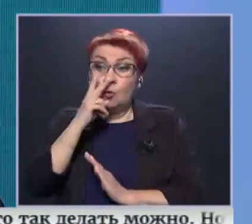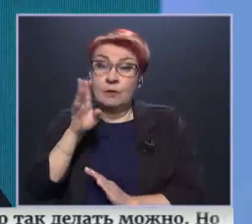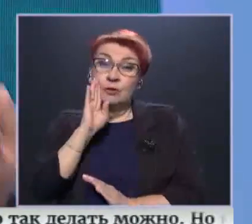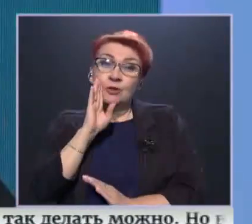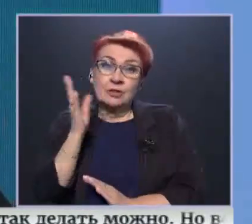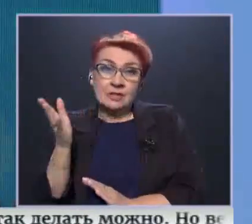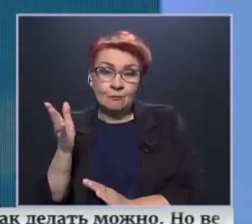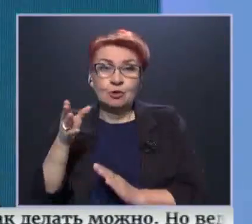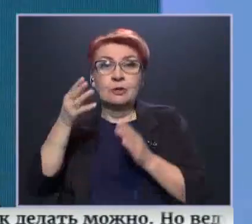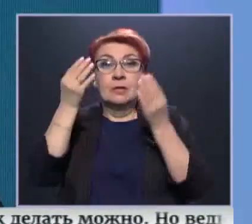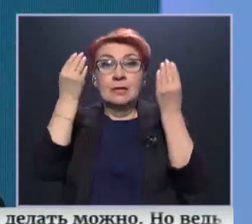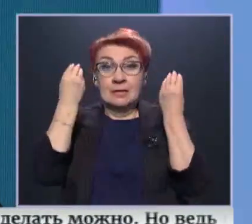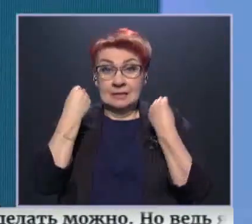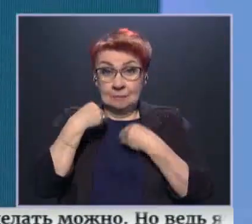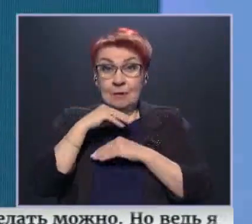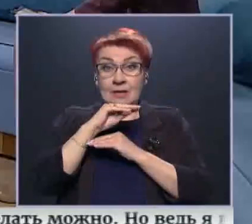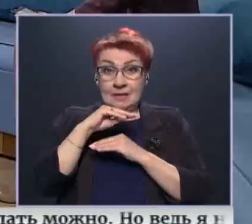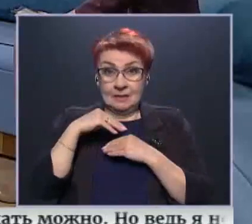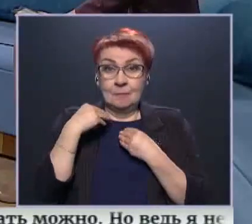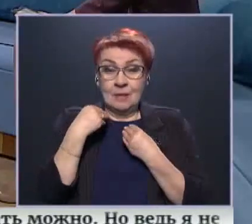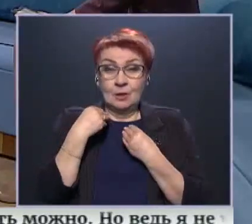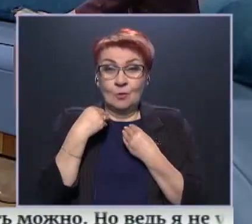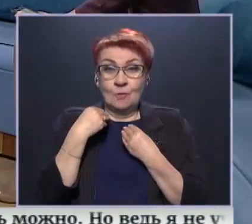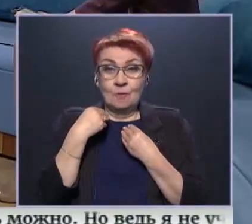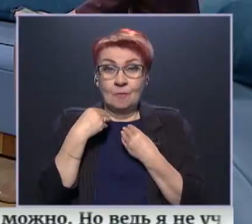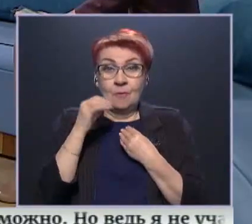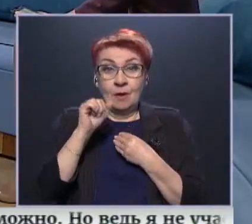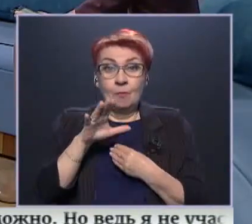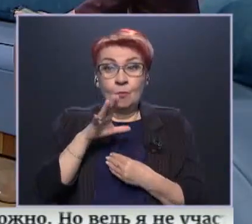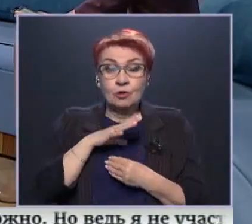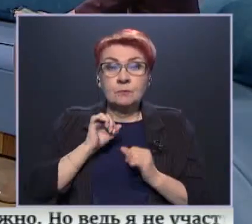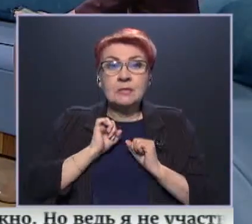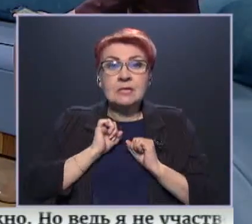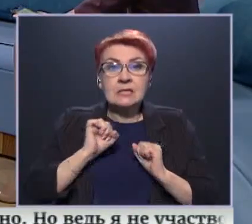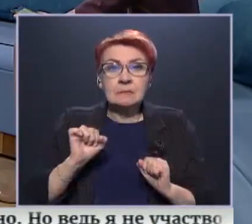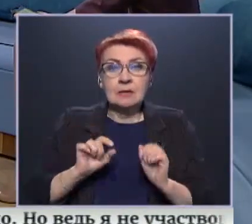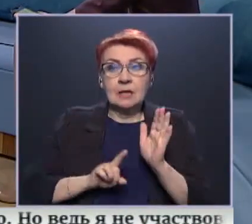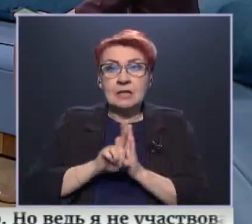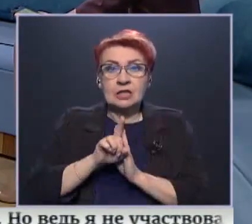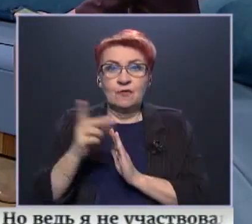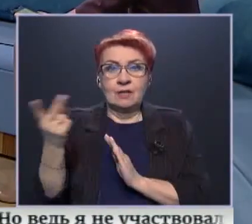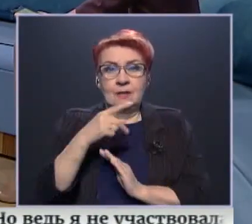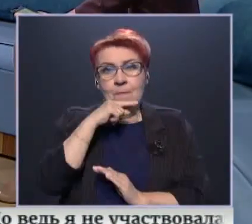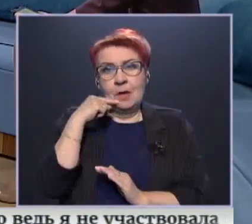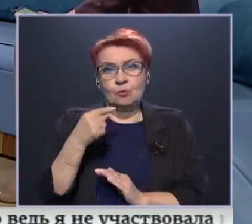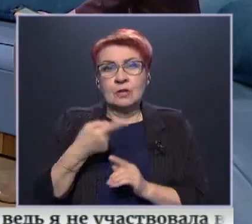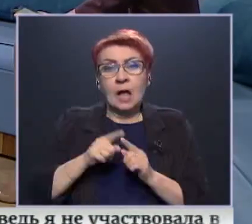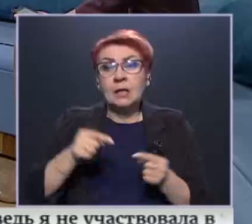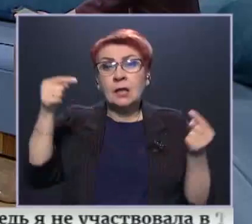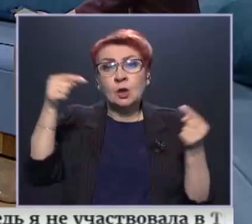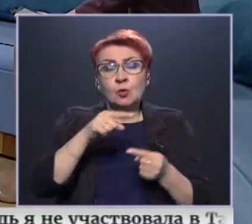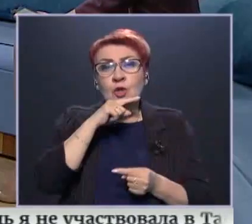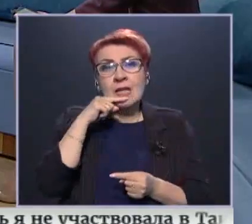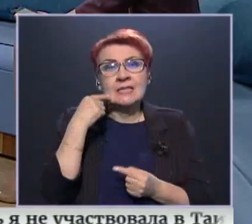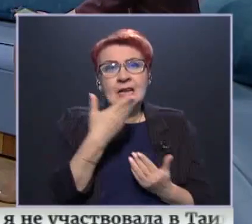женщину, девушку с покрытыми, ну, с платком на голове, можно было совершенно смело с ней начинать говорить по-русски. Да, это точно или из России,